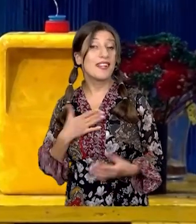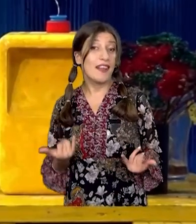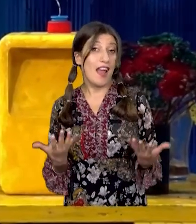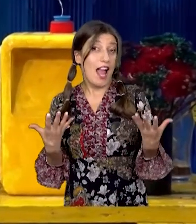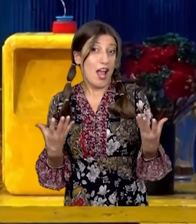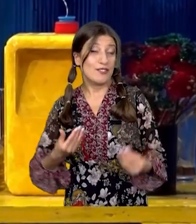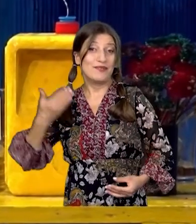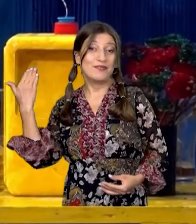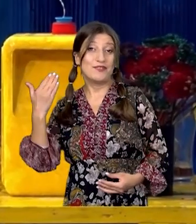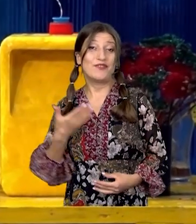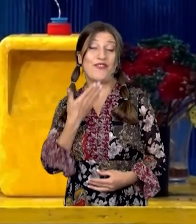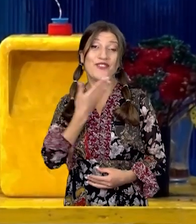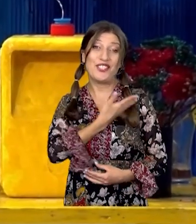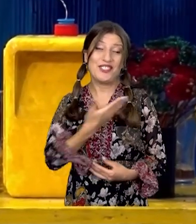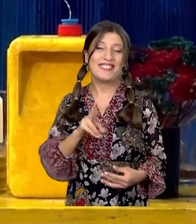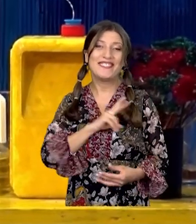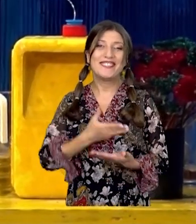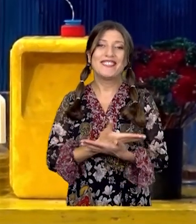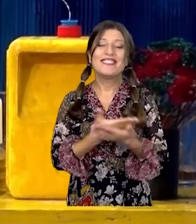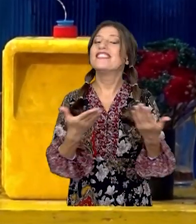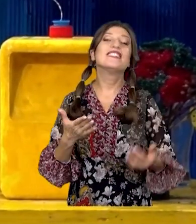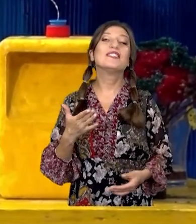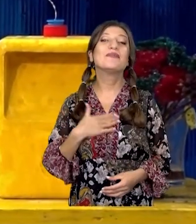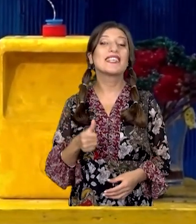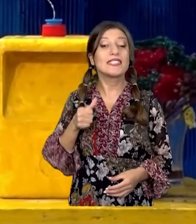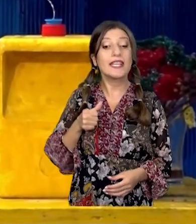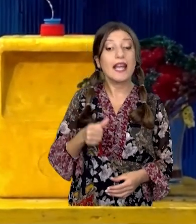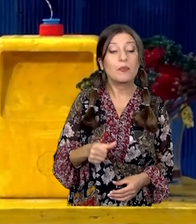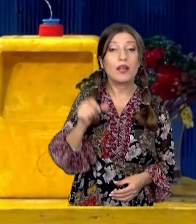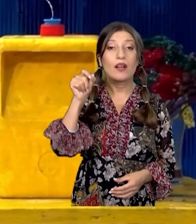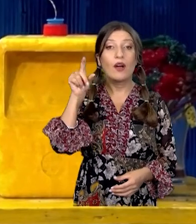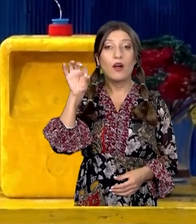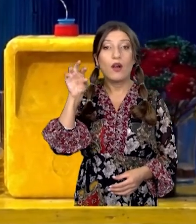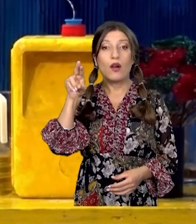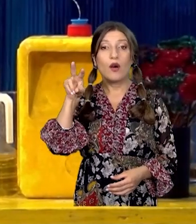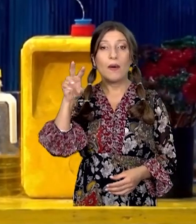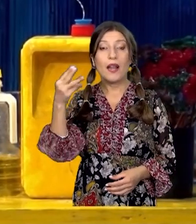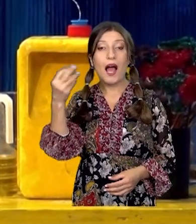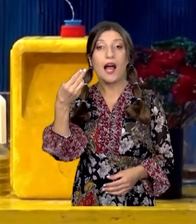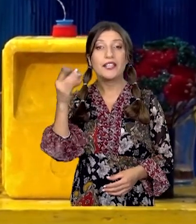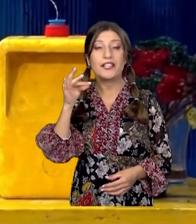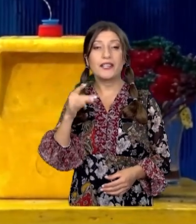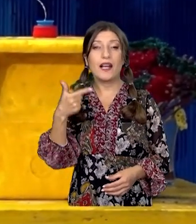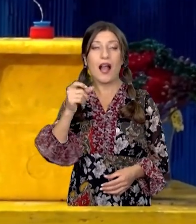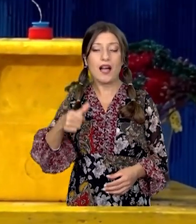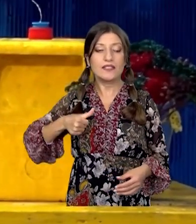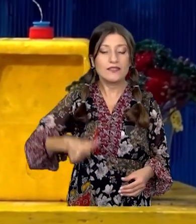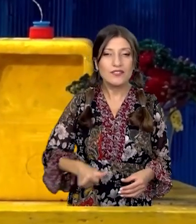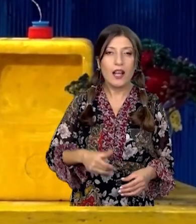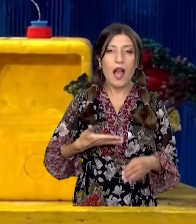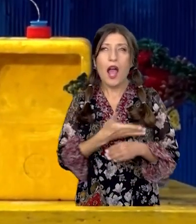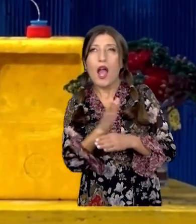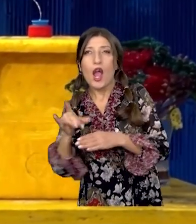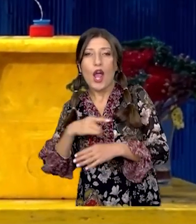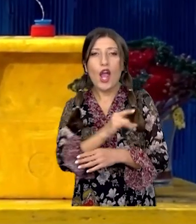Քանի որ մեր այսօրվա ասելիքը սպառվեց երի պստիկներում էցիքներ, սեղմենք հոպլաթիրի գազի ոտնակն ու սլալանք